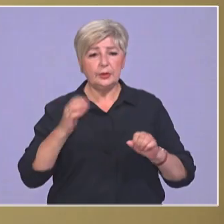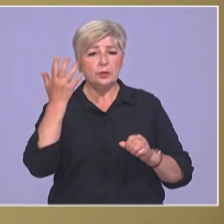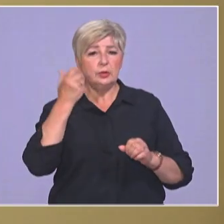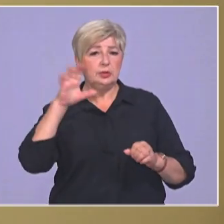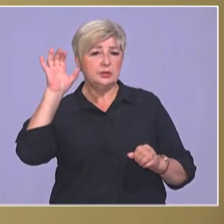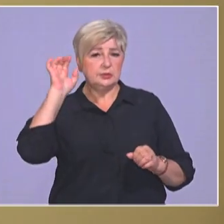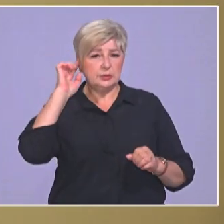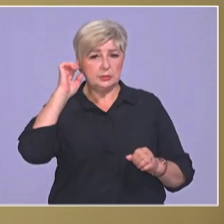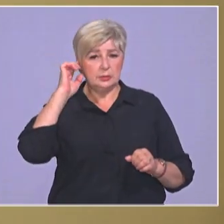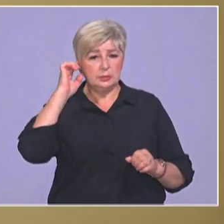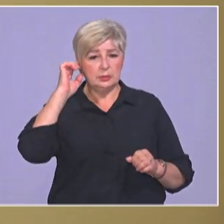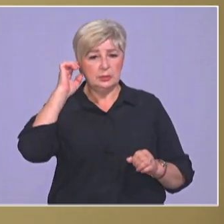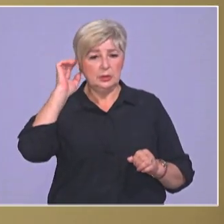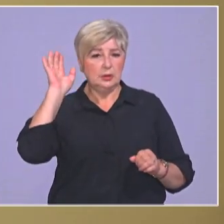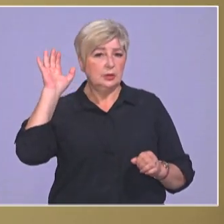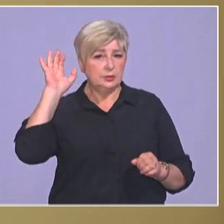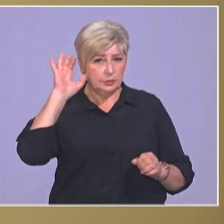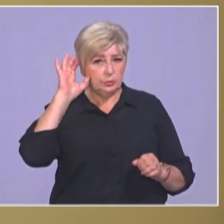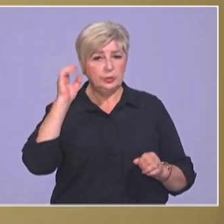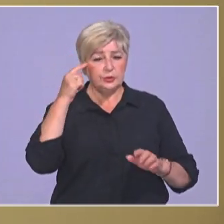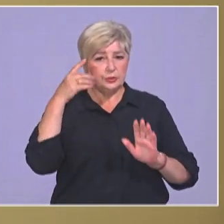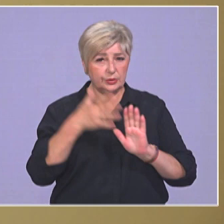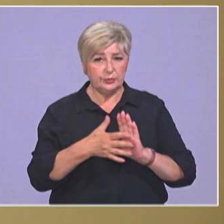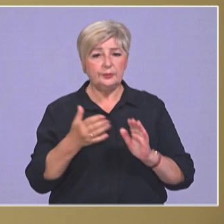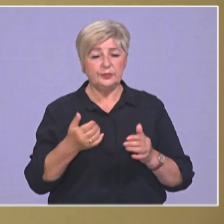їх, розумієш, що сьогодні перемога – це